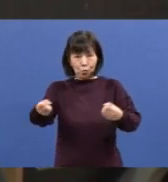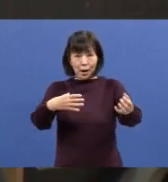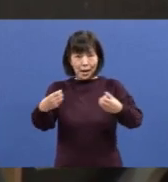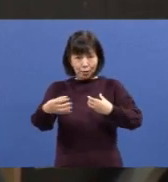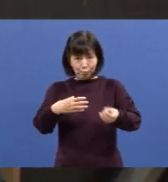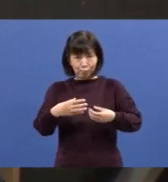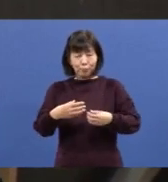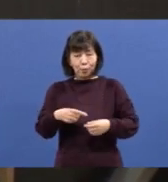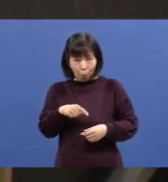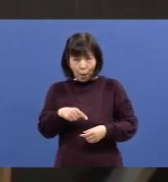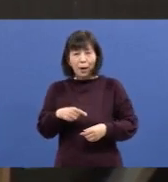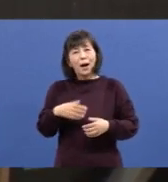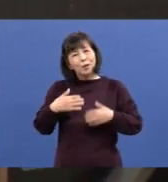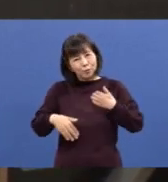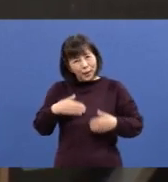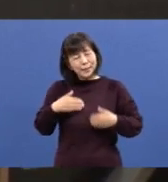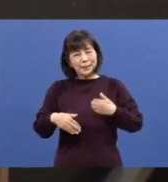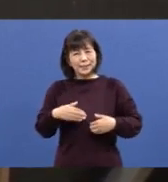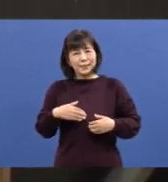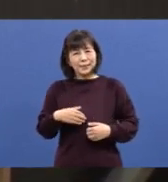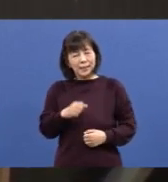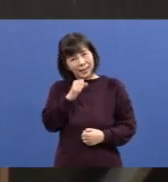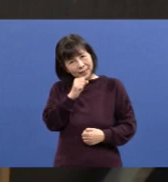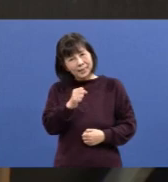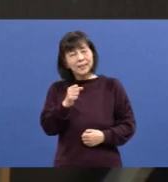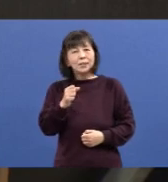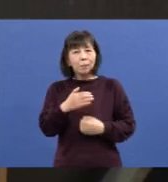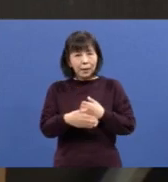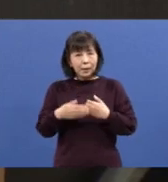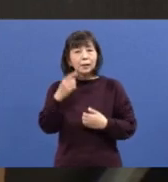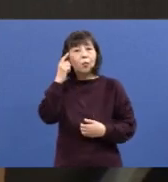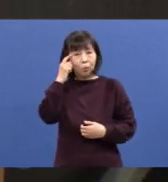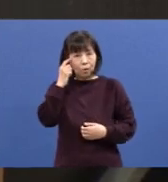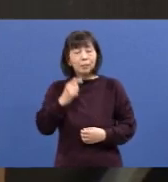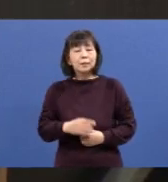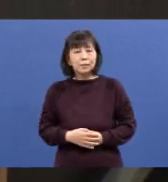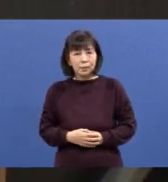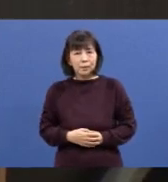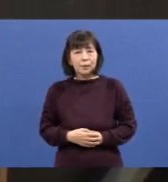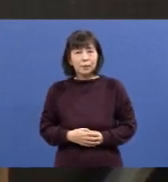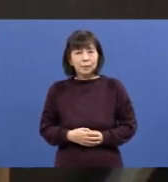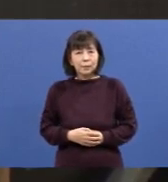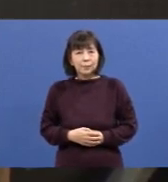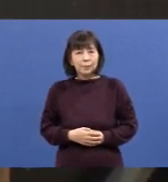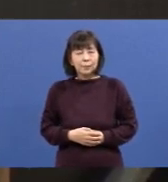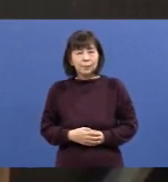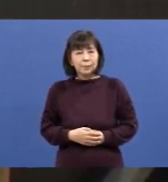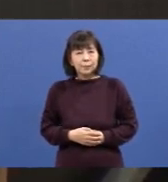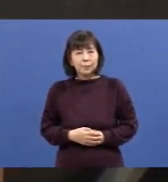ただけるのがすごい、嬉しいことです。で、